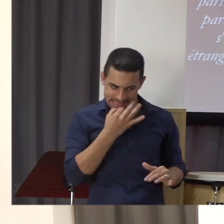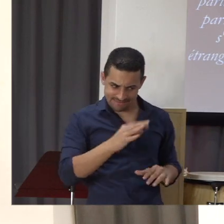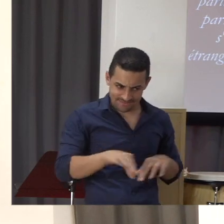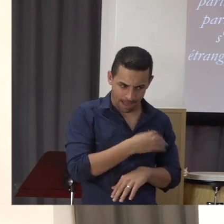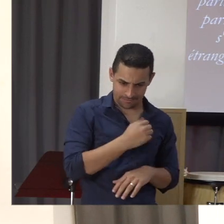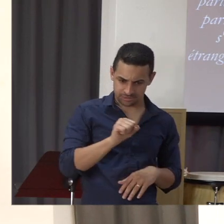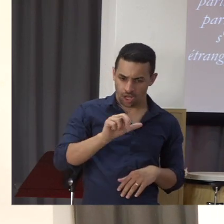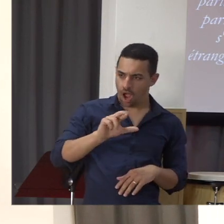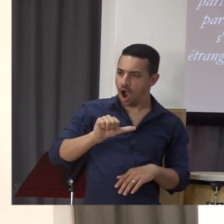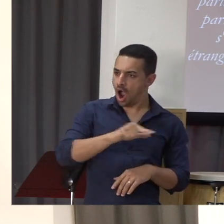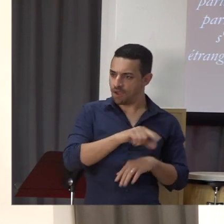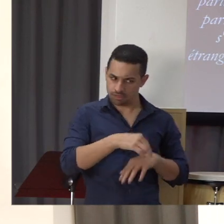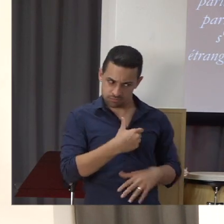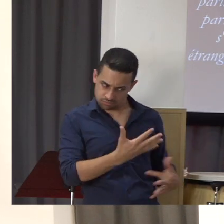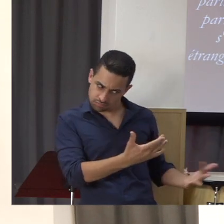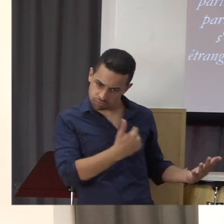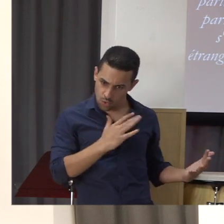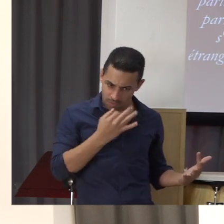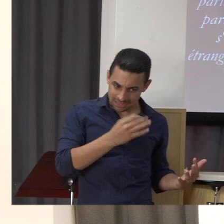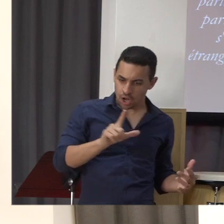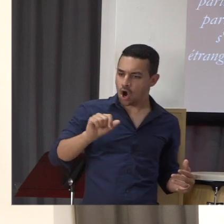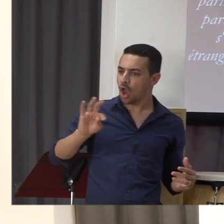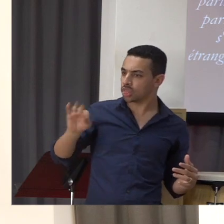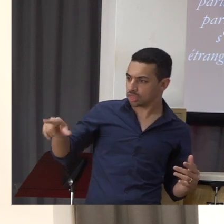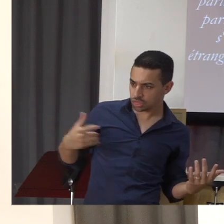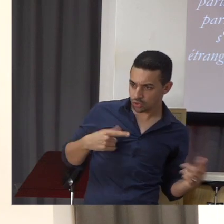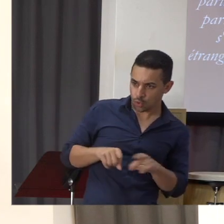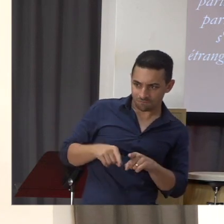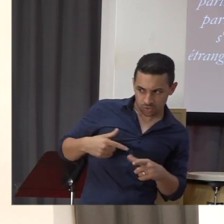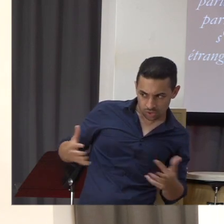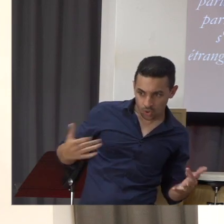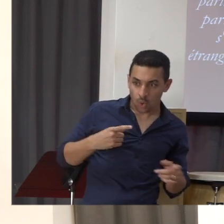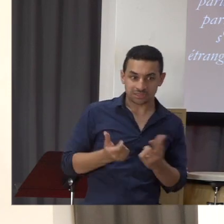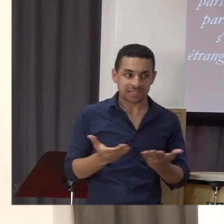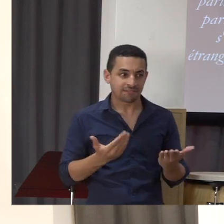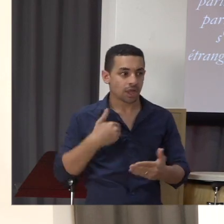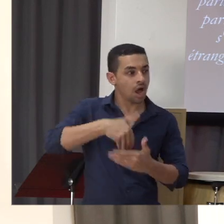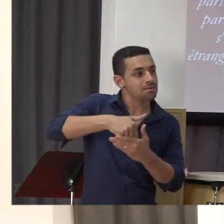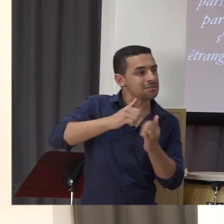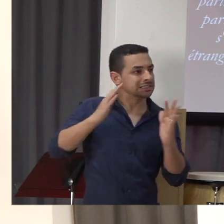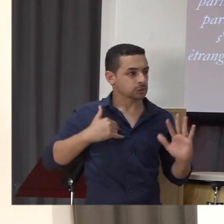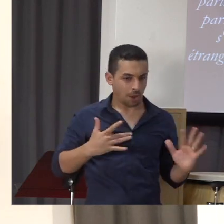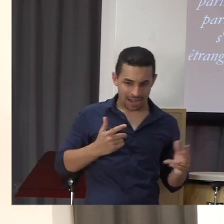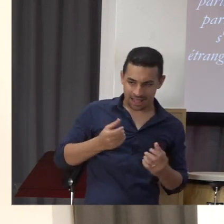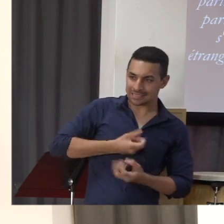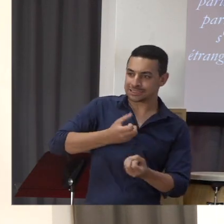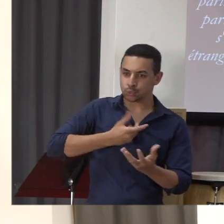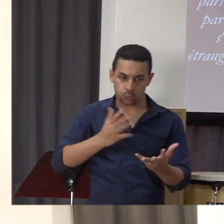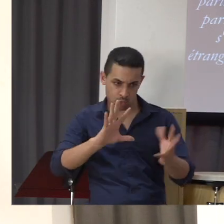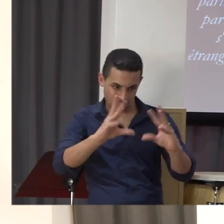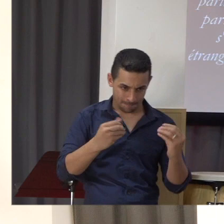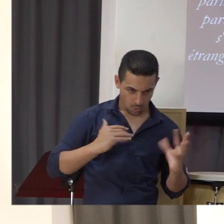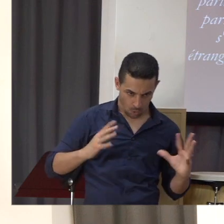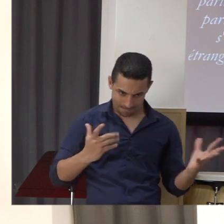à Sarah? Qu'est-ce que je dirais à Lot et les serviteurs nombreux que j'ai dans ma maison? Quel discours je vais leur